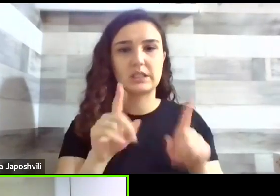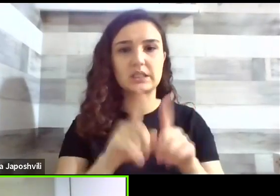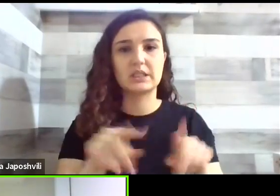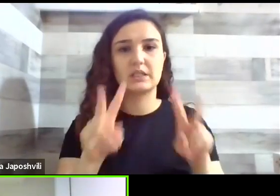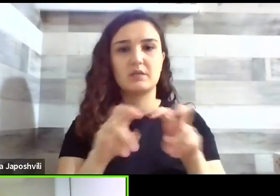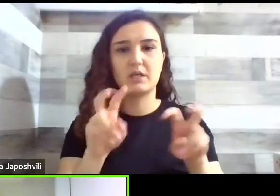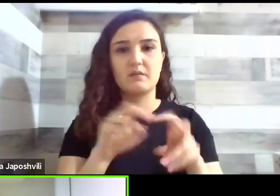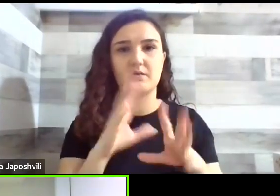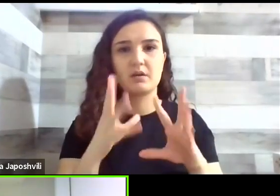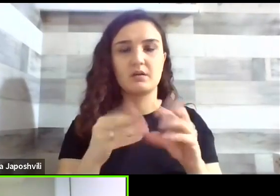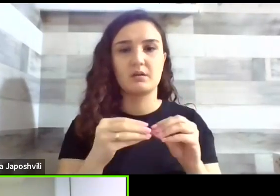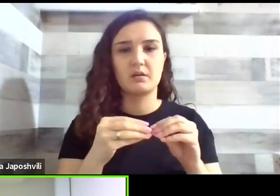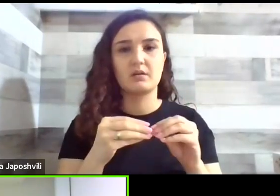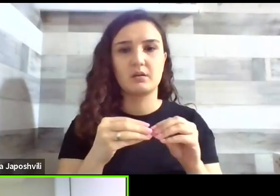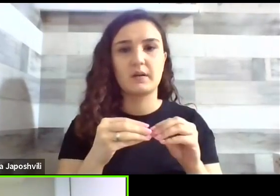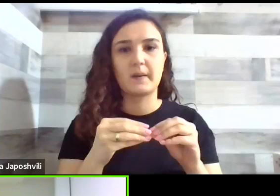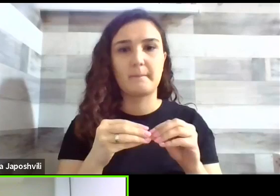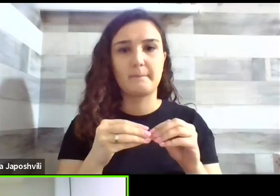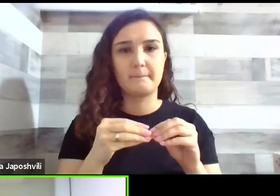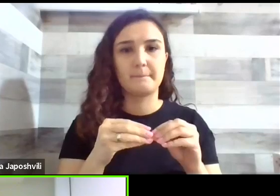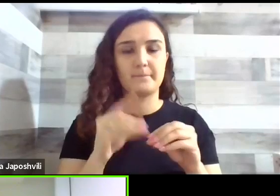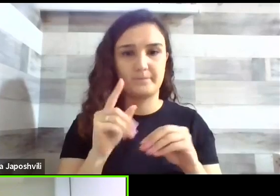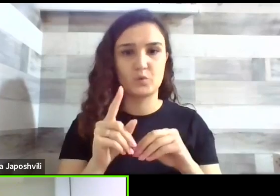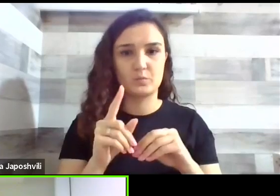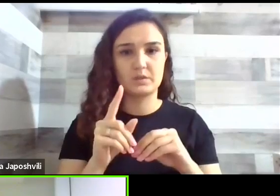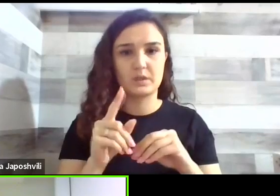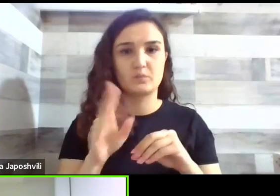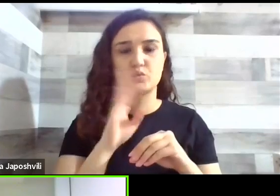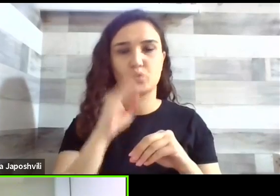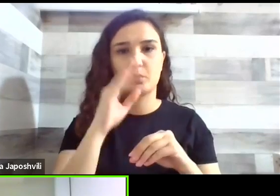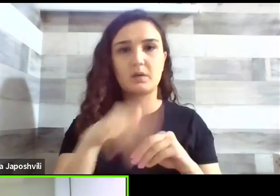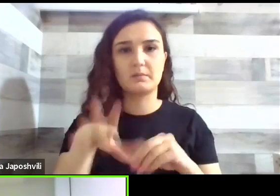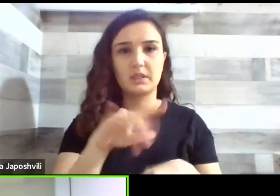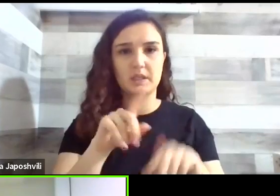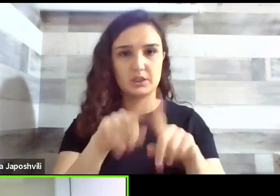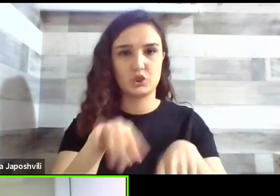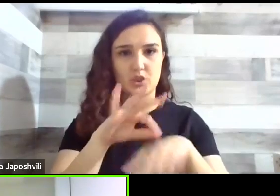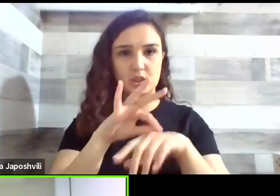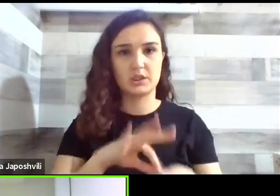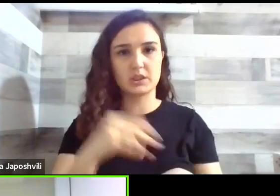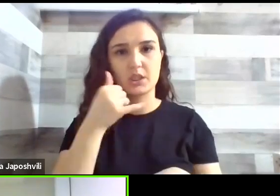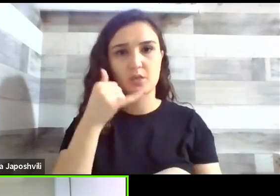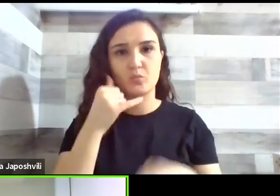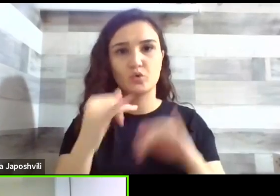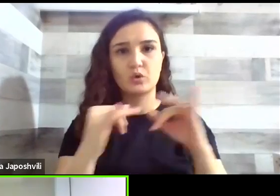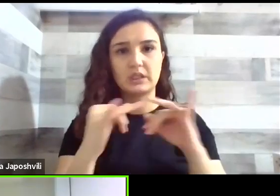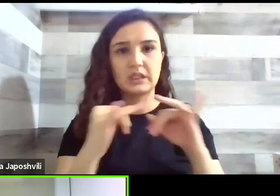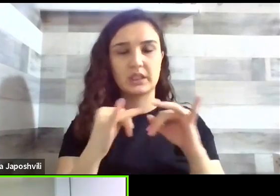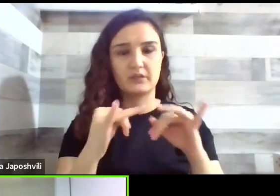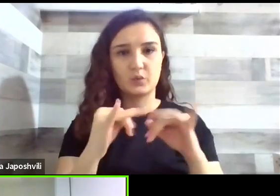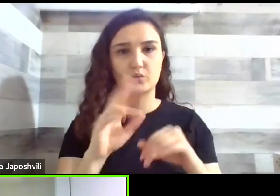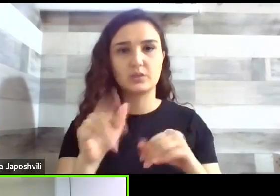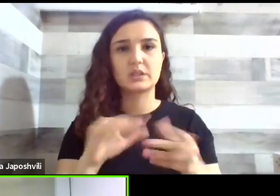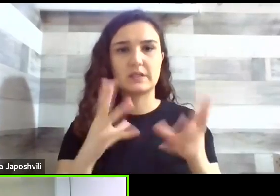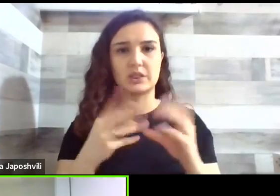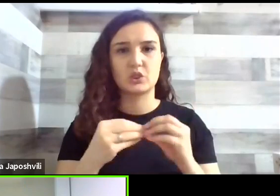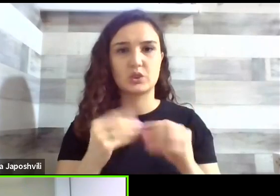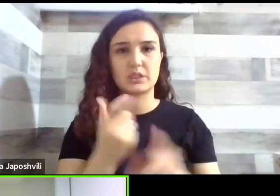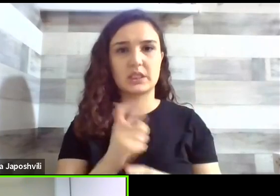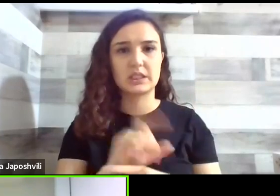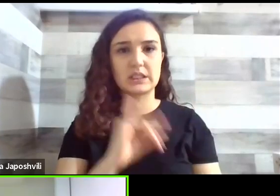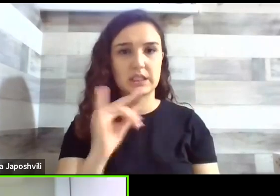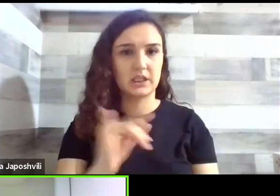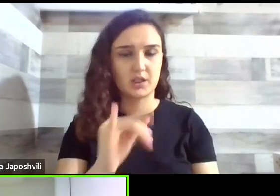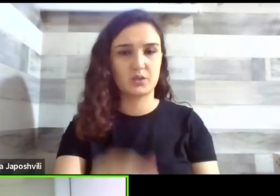საკმაოდ ისეთი ხმამაღალი ნათქვამი იქნება, თუმცა შობლებთანაც ჩატარდა სატელეფონო ინტერვიუები და სხვათა შორის ძალიან